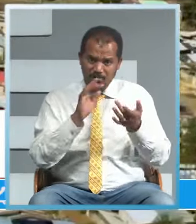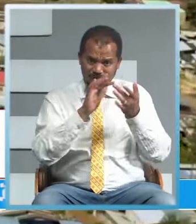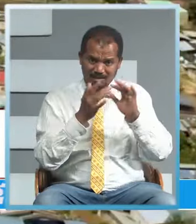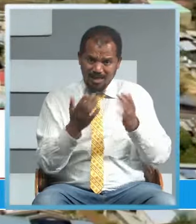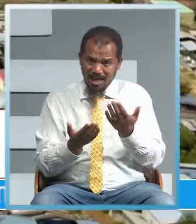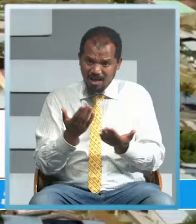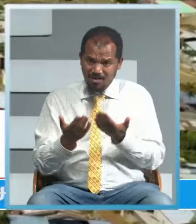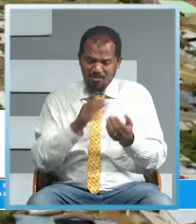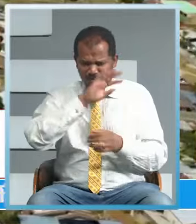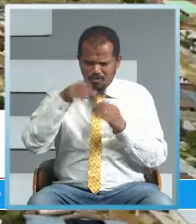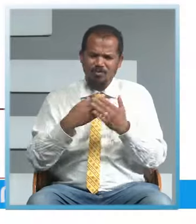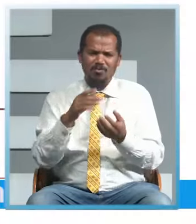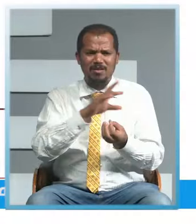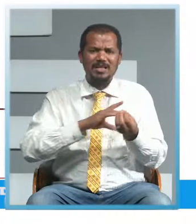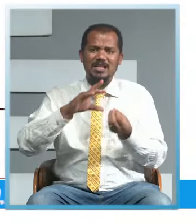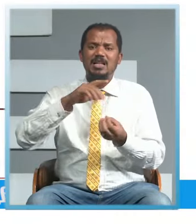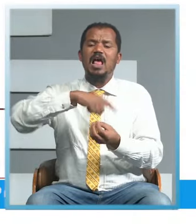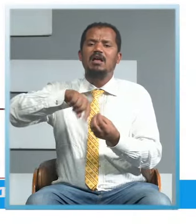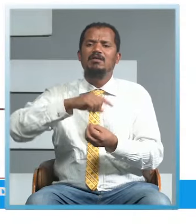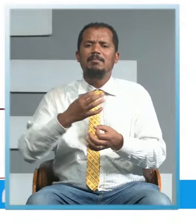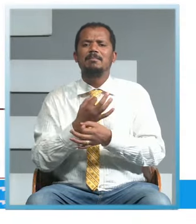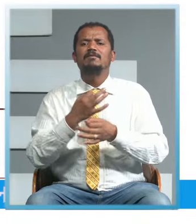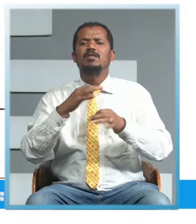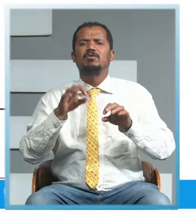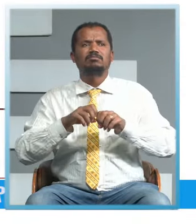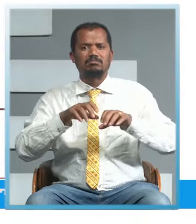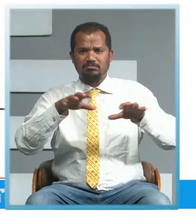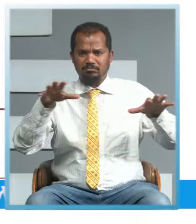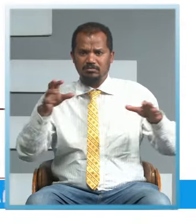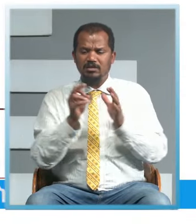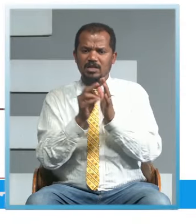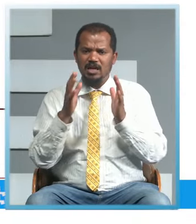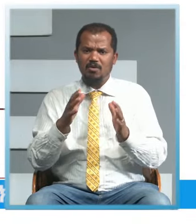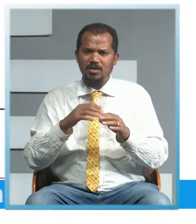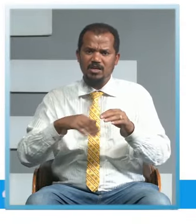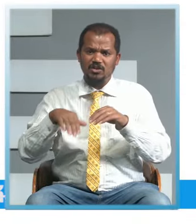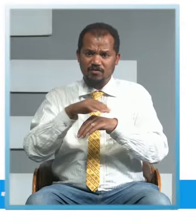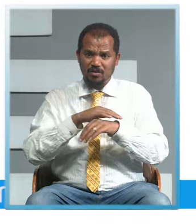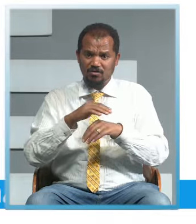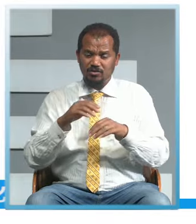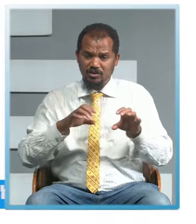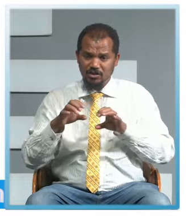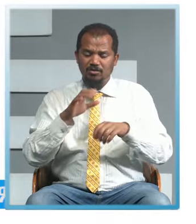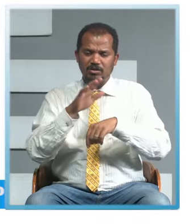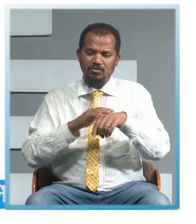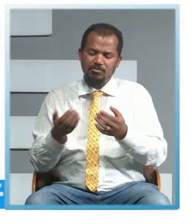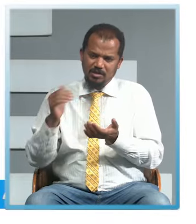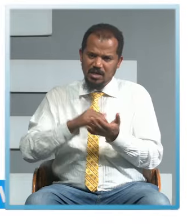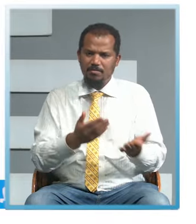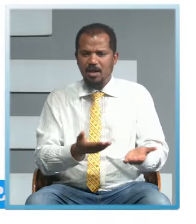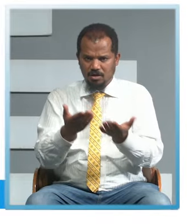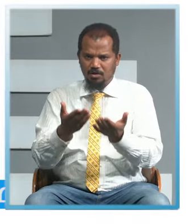መረብ አገልግሎት በሁሉም የክልል አካባቢዎች በፍትሐዊነት እንዲደረስና ህጋዊ ከለላዎች እንዲበጁም ጥሪውን በድጋሚ